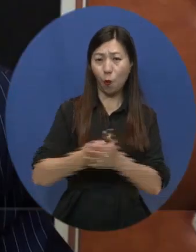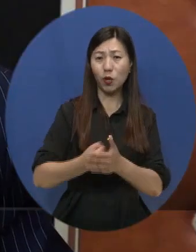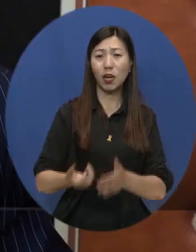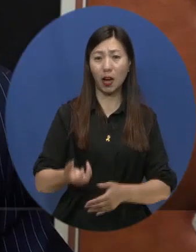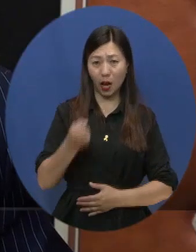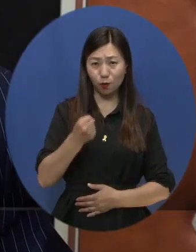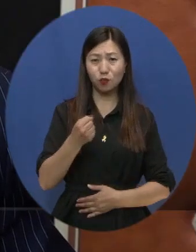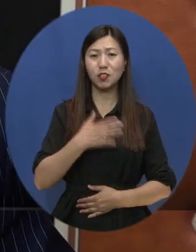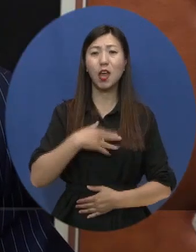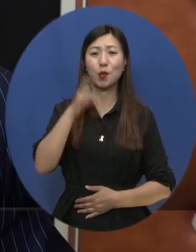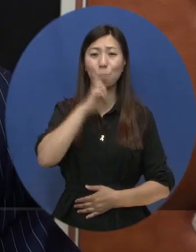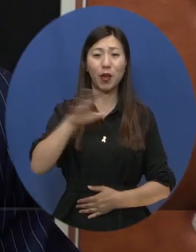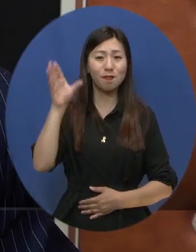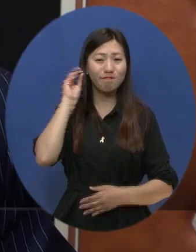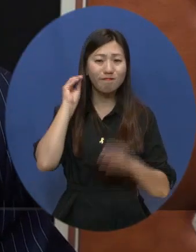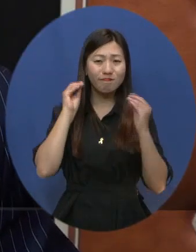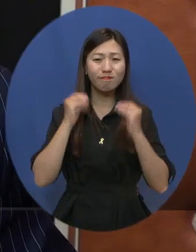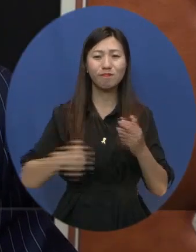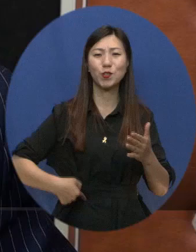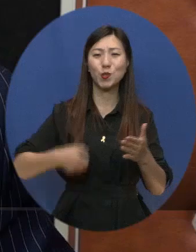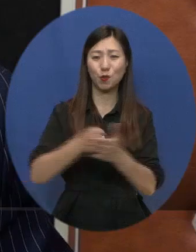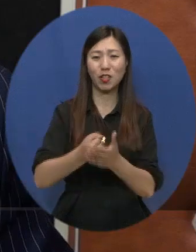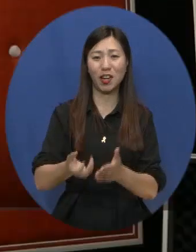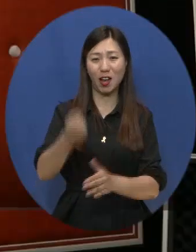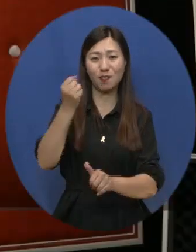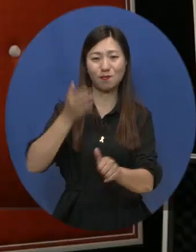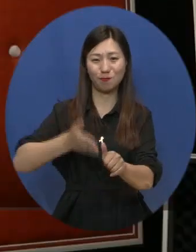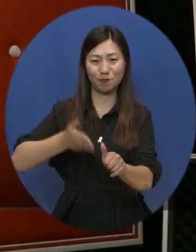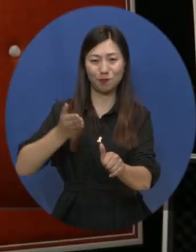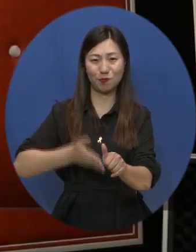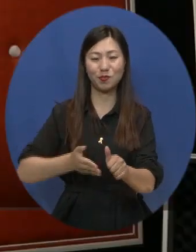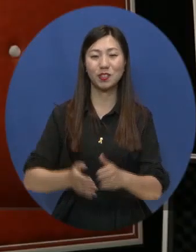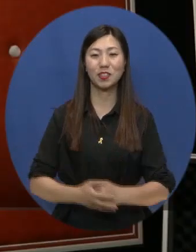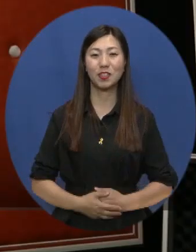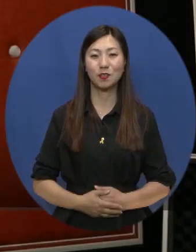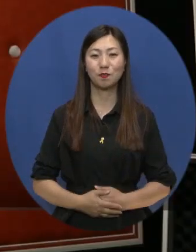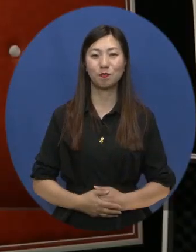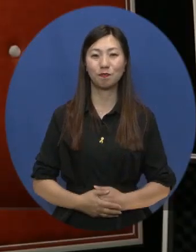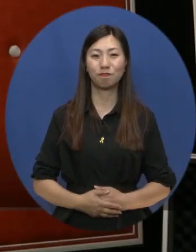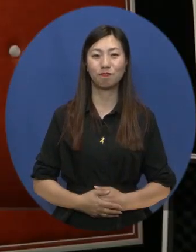제 노래를 듣고 용기를 얻었으면 좋겠습니다. 혁연씨에게